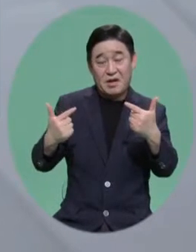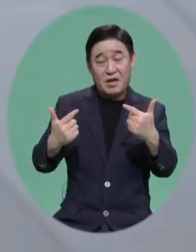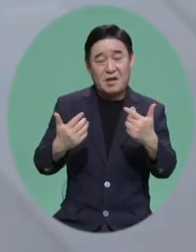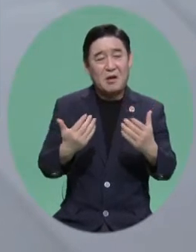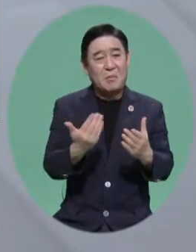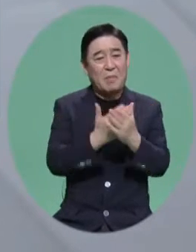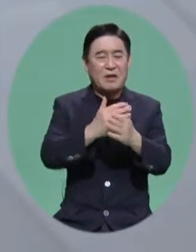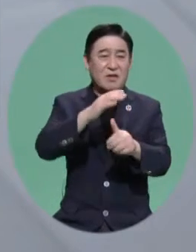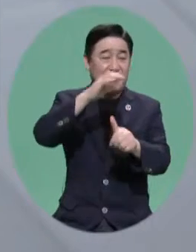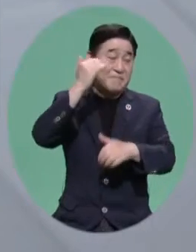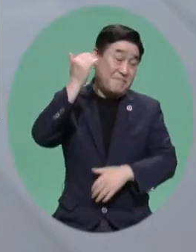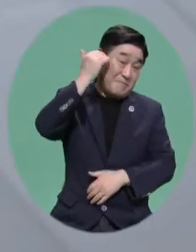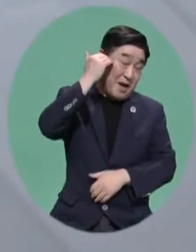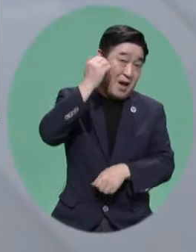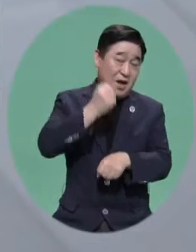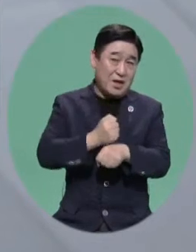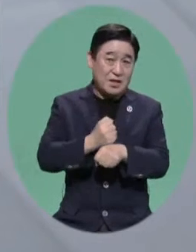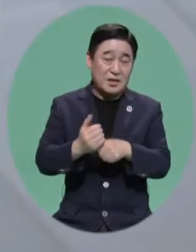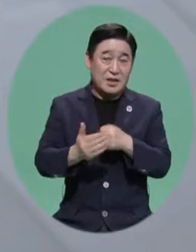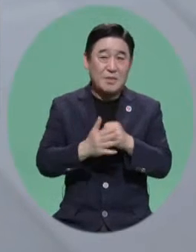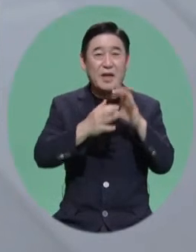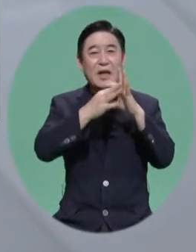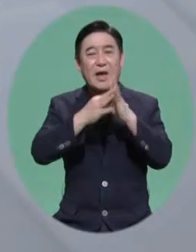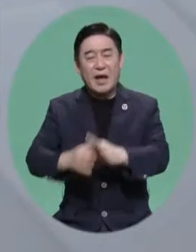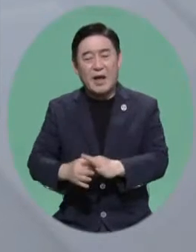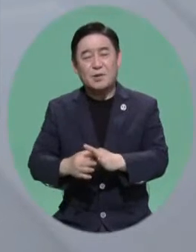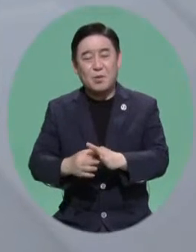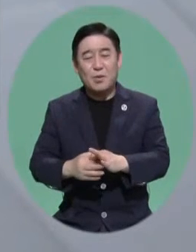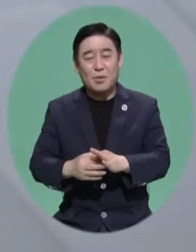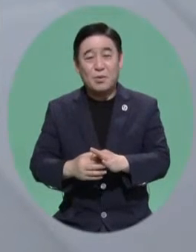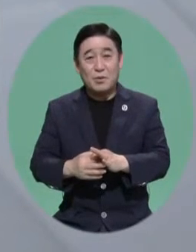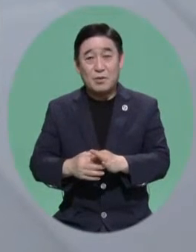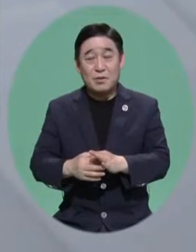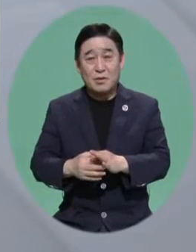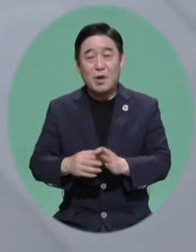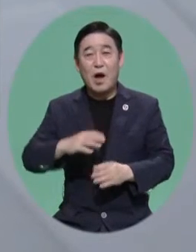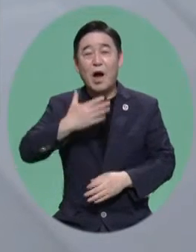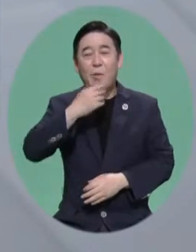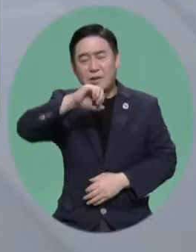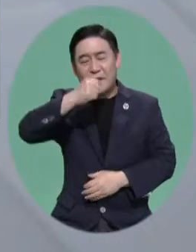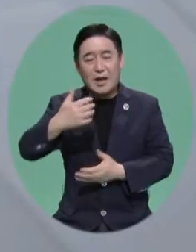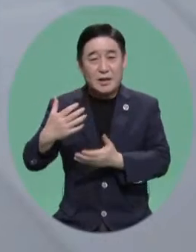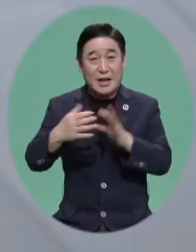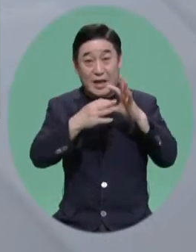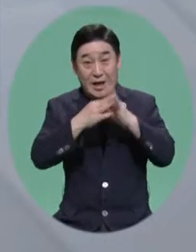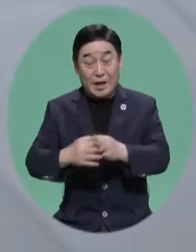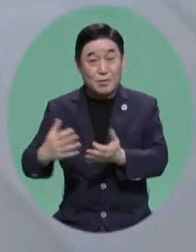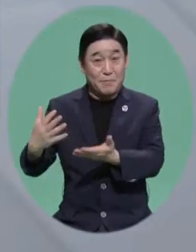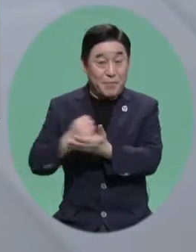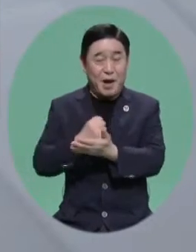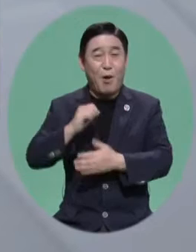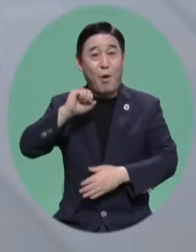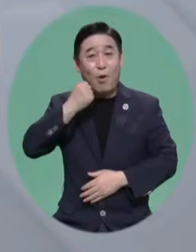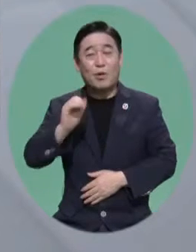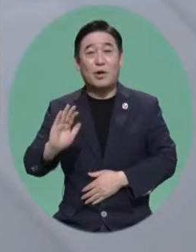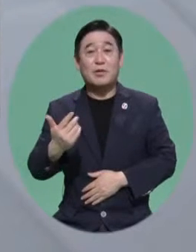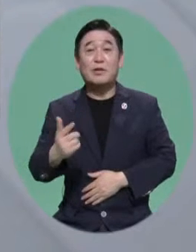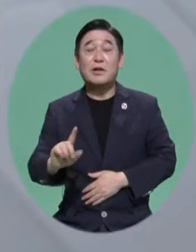위축시킬 면서 지속가능한 복지 재원을 어렵게 만들지 않겠나 해서 한번 의견을 듣고 싶습니까